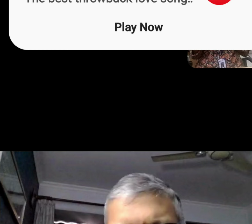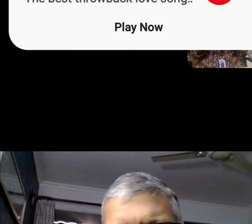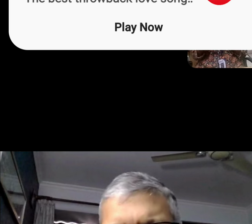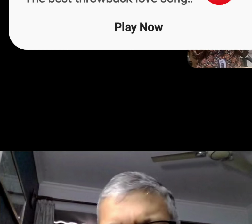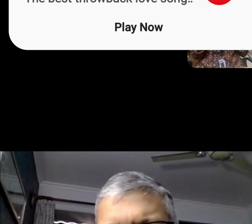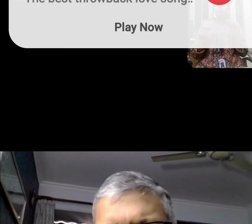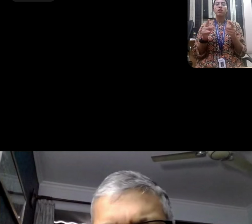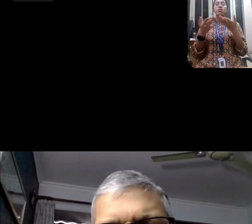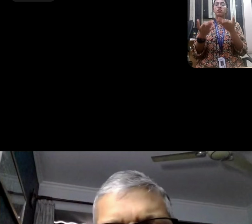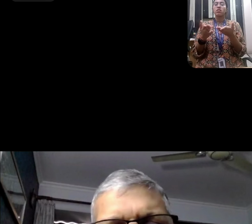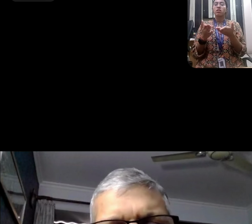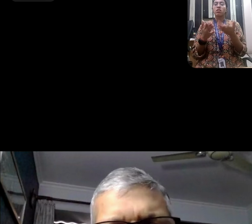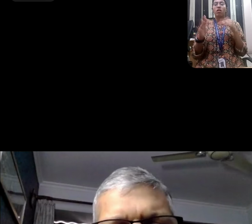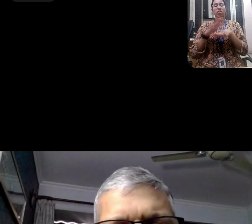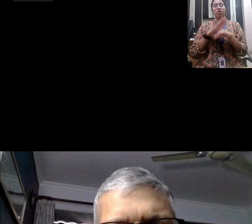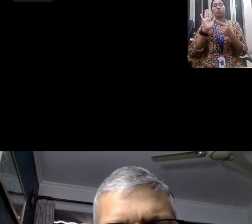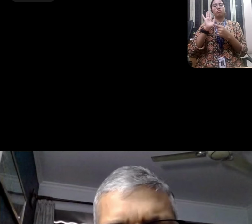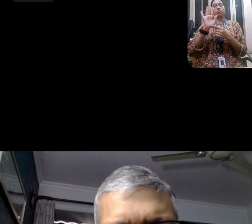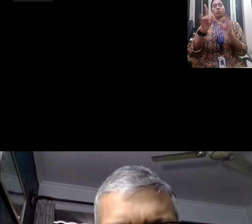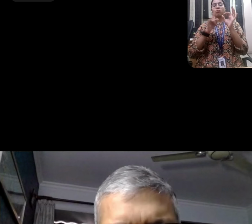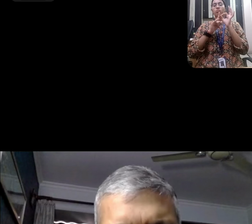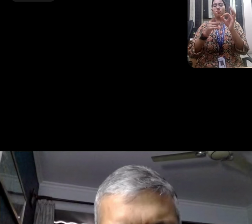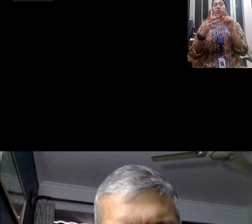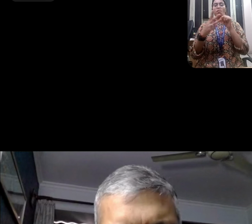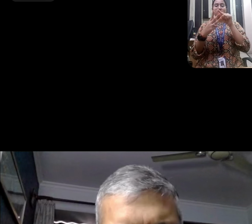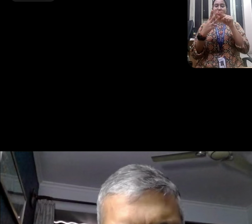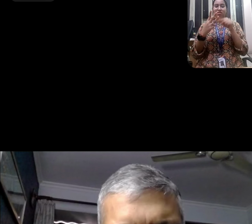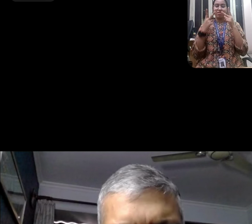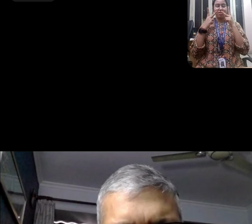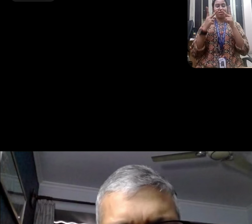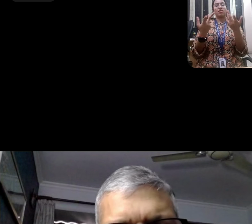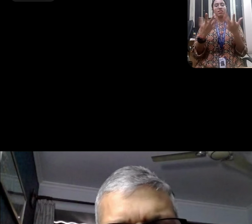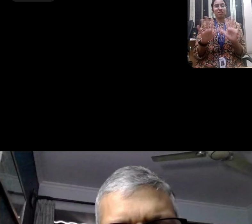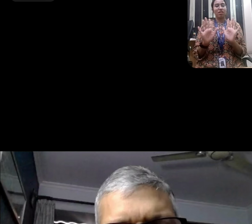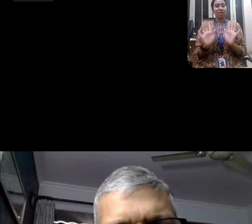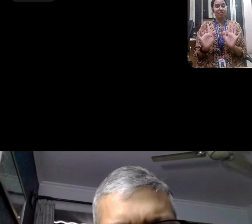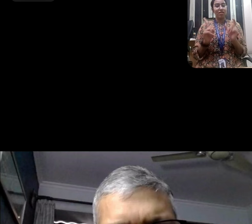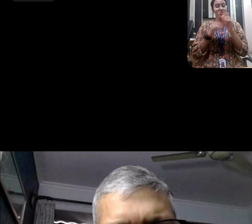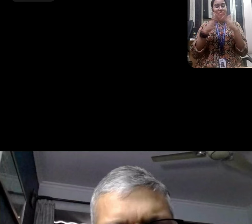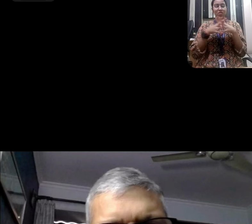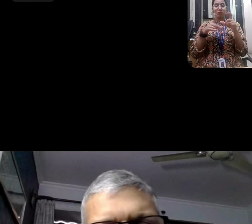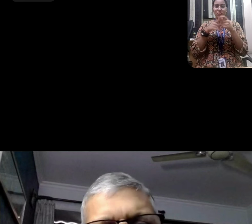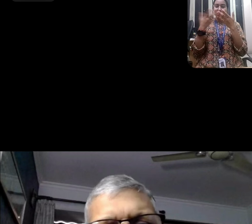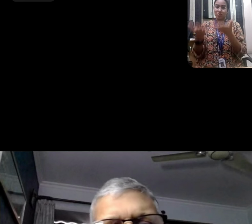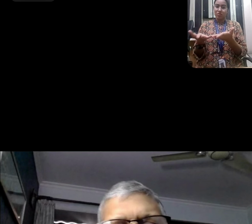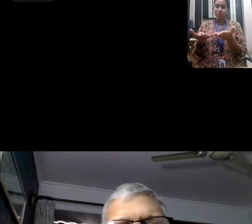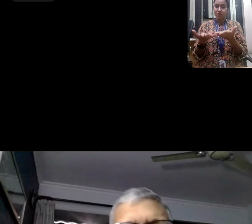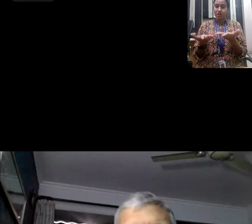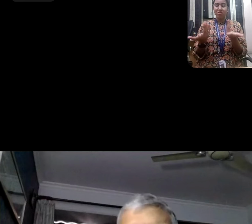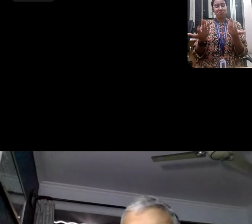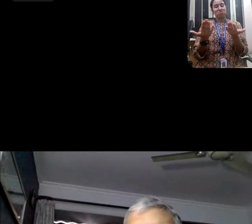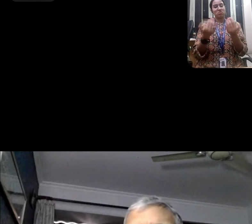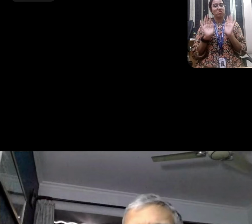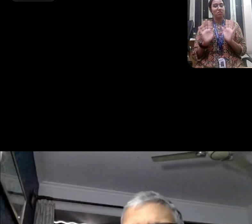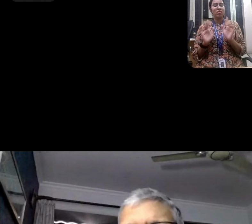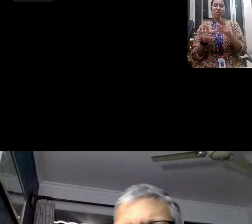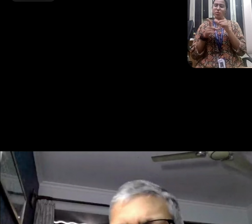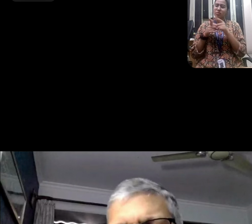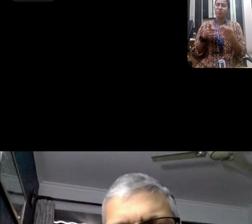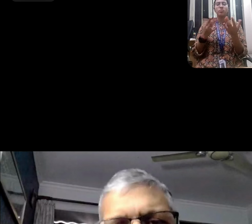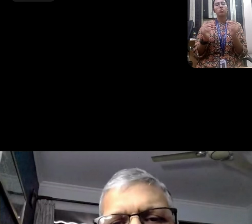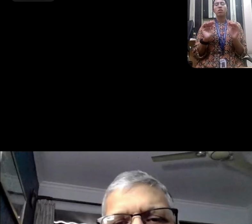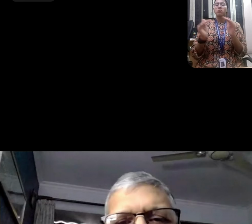लेकिन इन बच्चों ने ये प्रूव किया है, ये तीन बच्चों ने जो भी परफॉर्मेंस दी है और जो पेरेंट्स ने हमारे साथ बात की है वो इस बात का